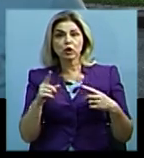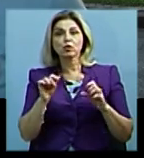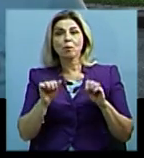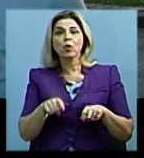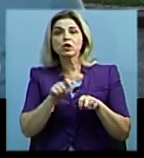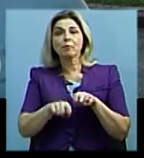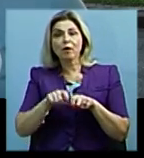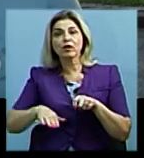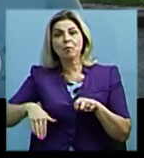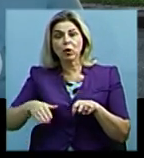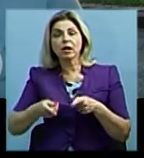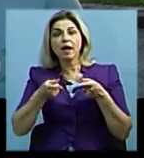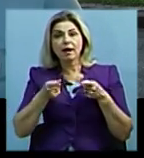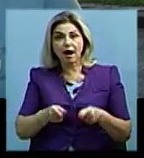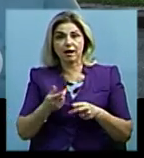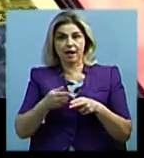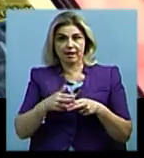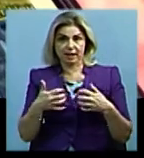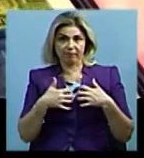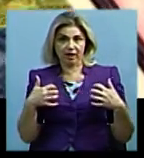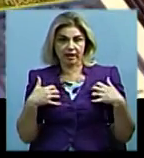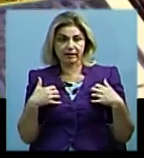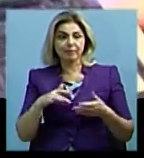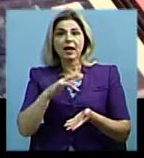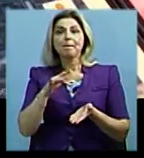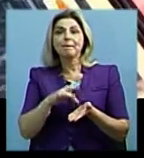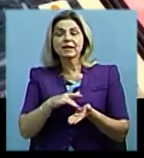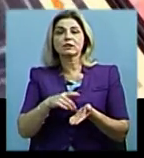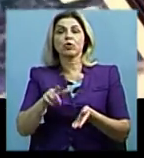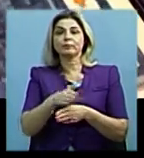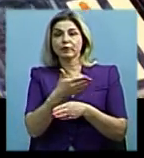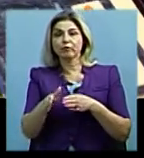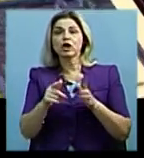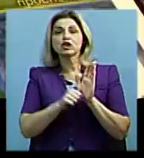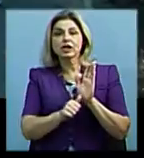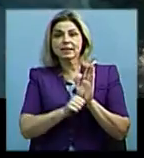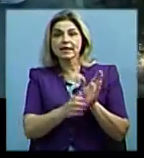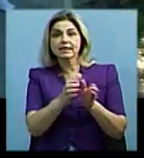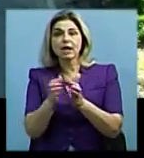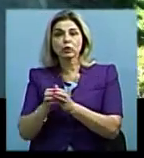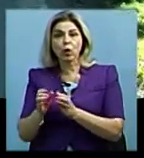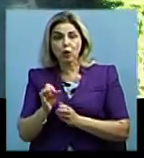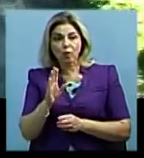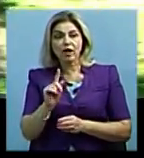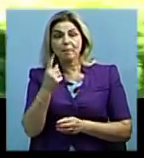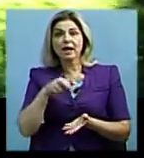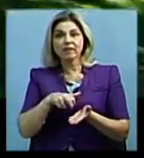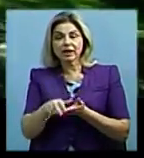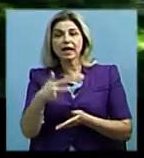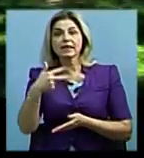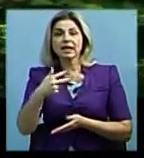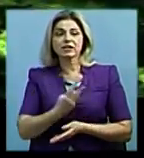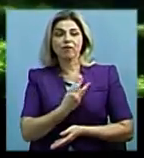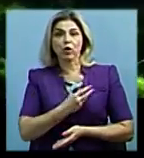перевірити потім реальність цих тварин. Місто розбили на 60 секторів. У перший день на підрахунок вийшло 30 волонтерів.